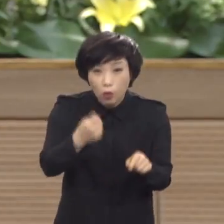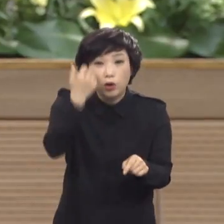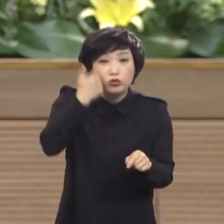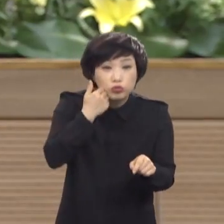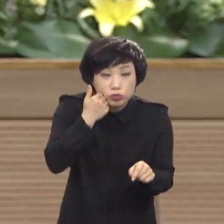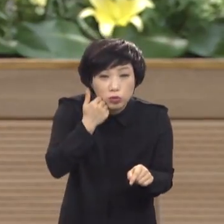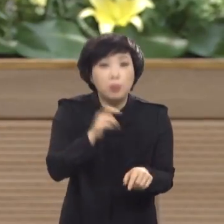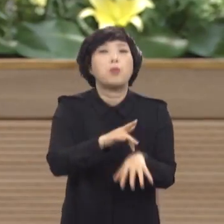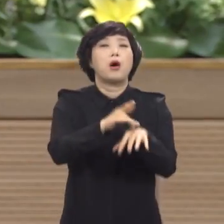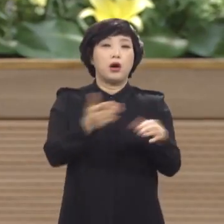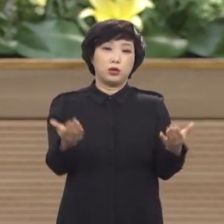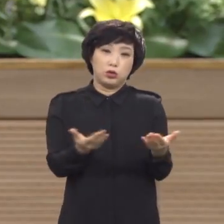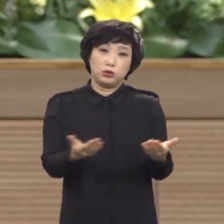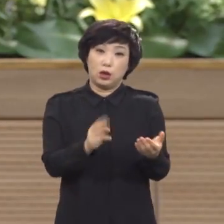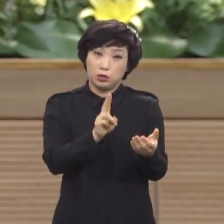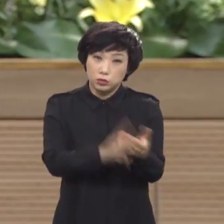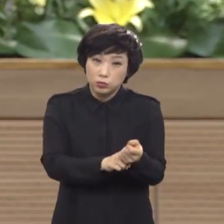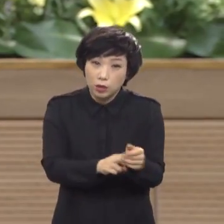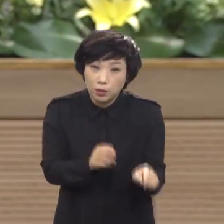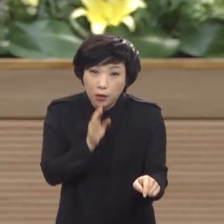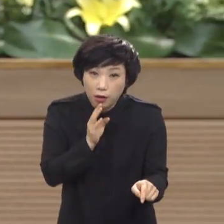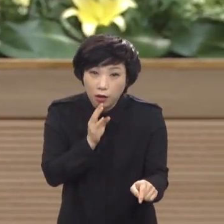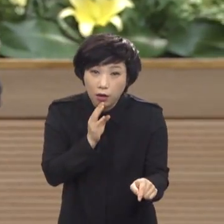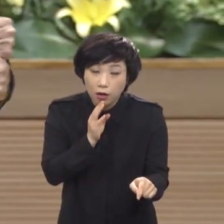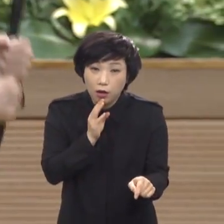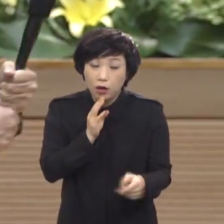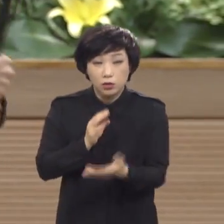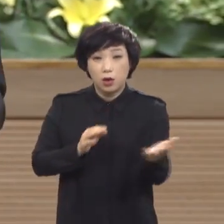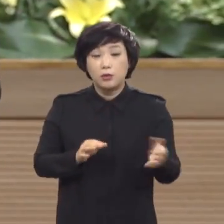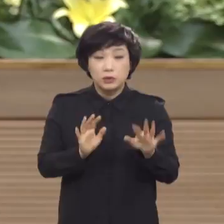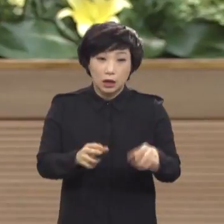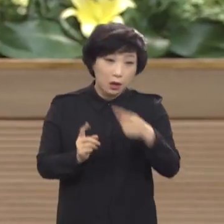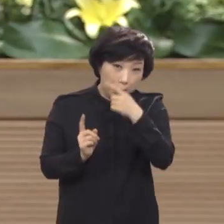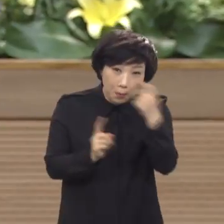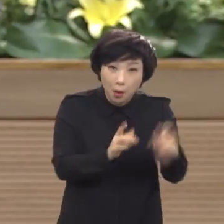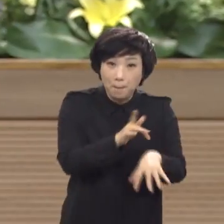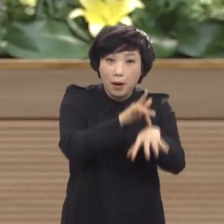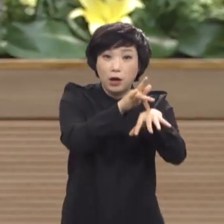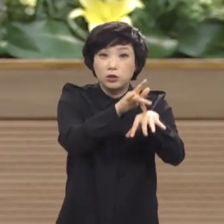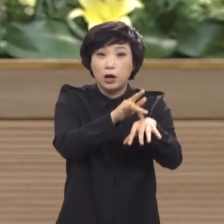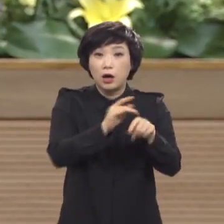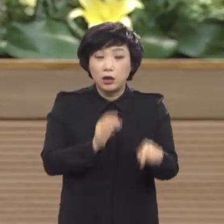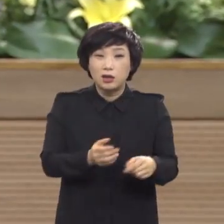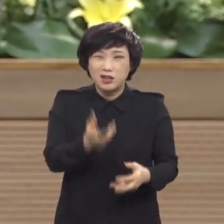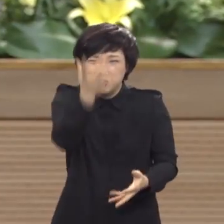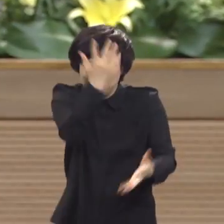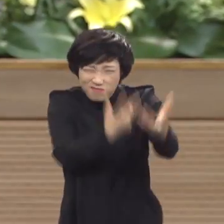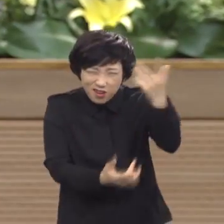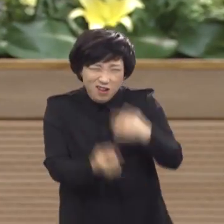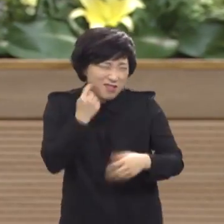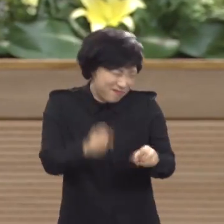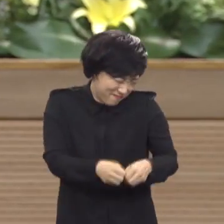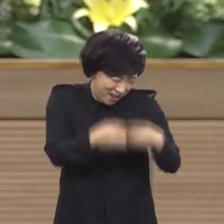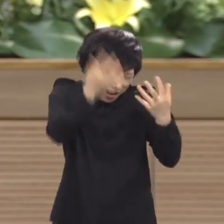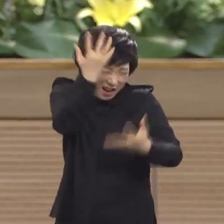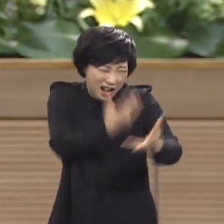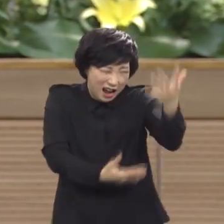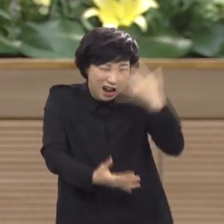힘이 마귀 역사다. 그래서 저희를 미혹하는 마귀가